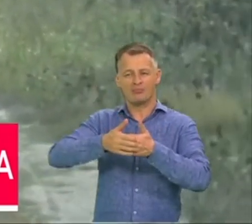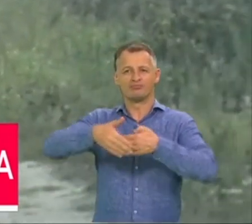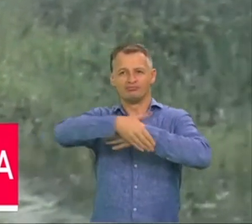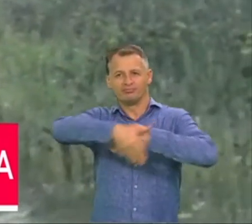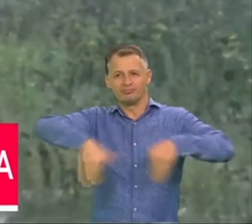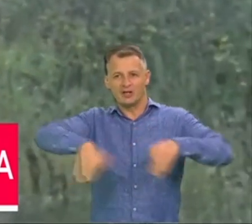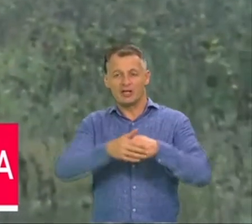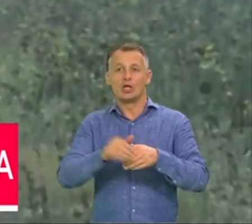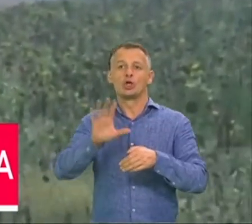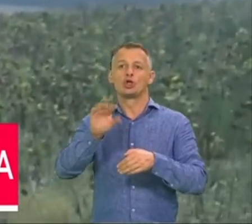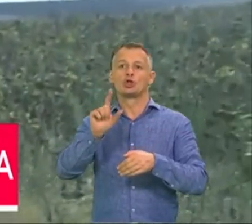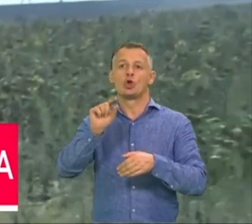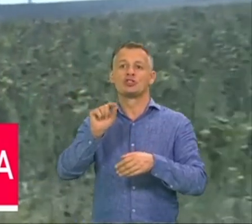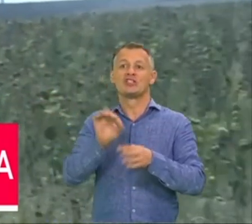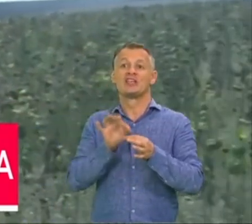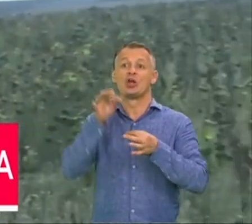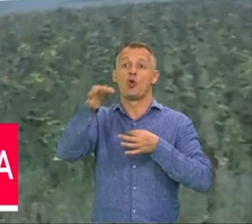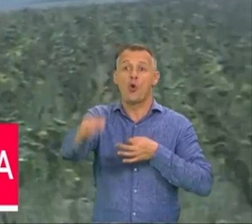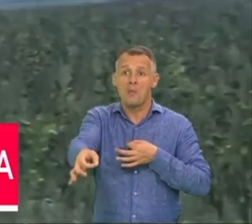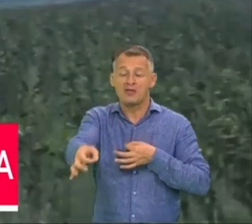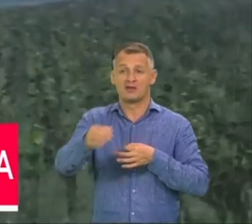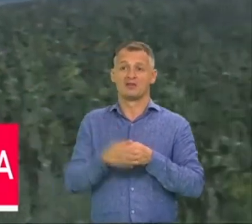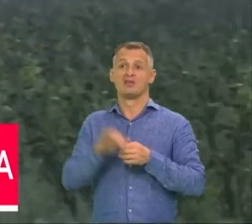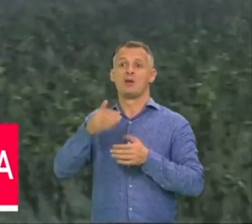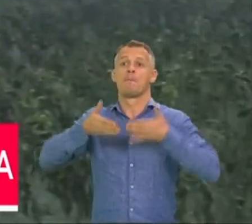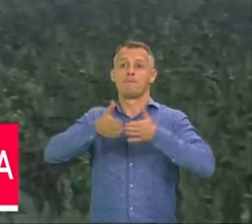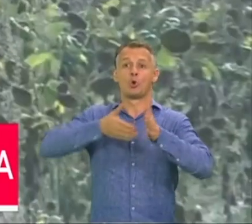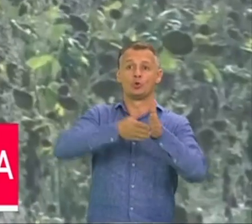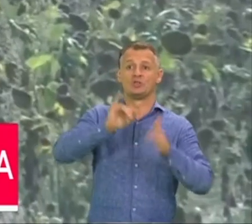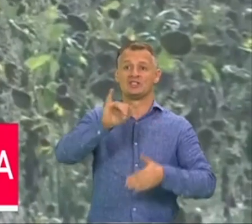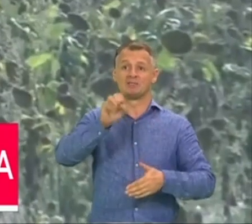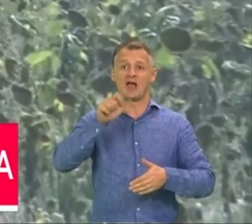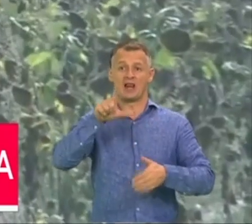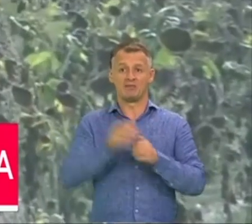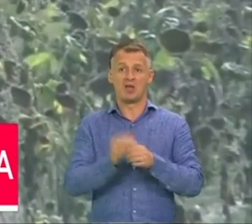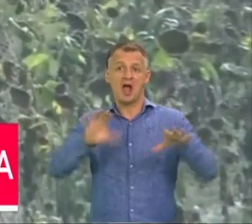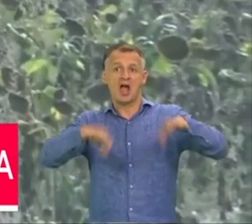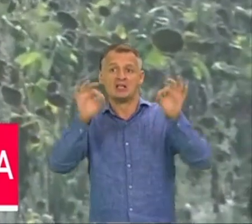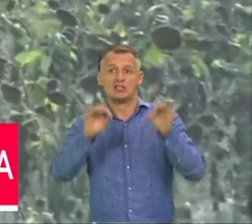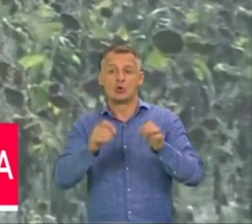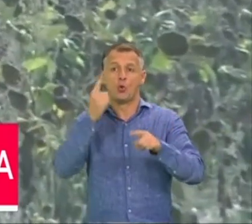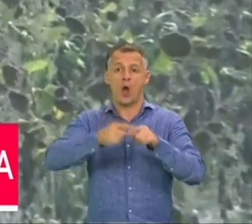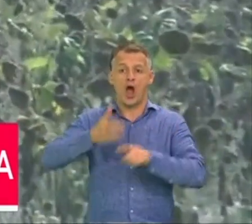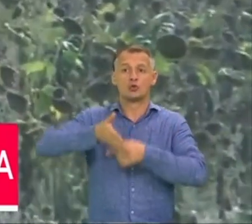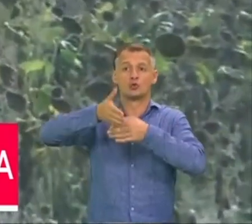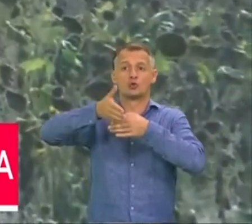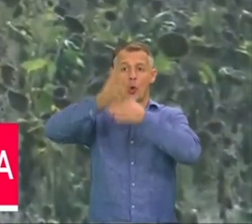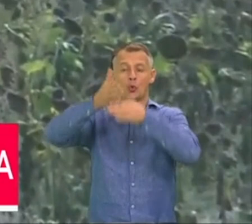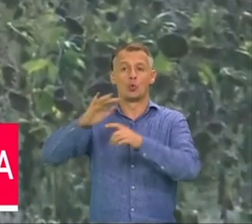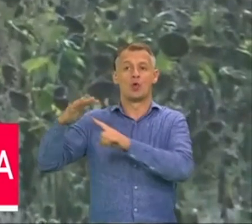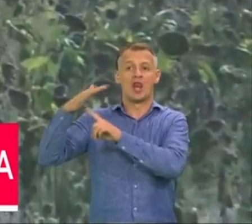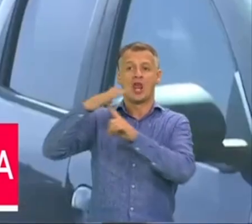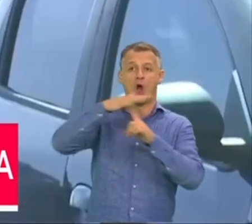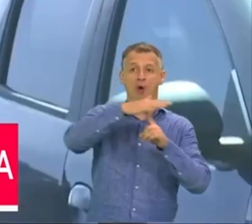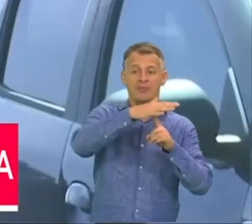circa 20 de kilometri de Ucraina, mai exact de portul Ismail. Ele au fost găsite cu ajutorul unui elicopter al armatei, al forțelor